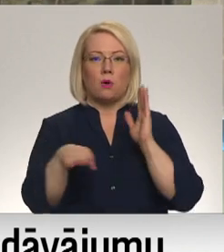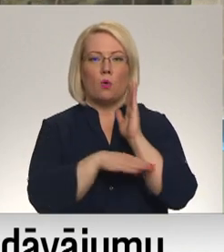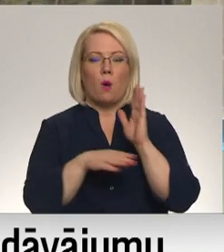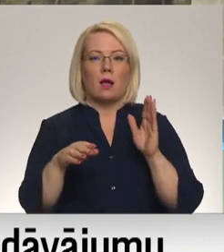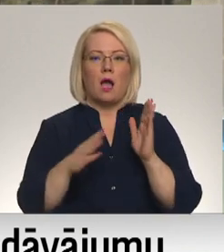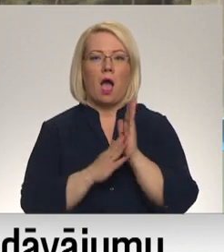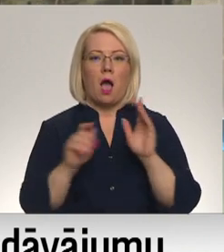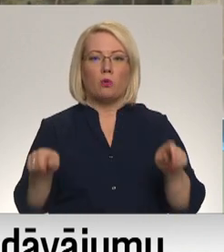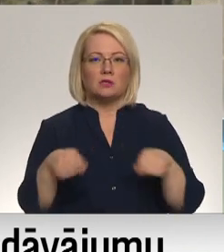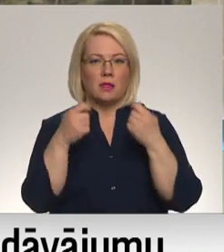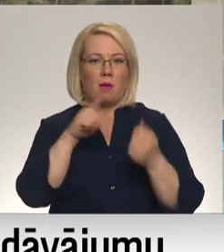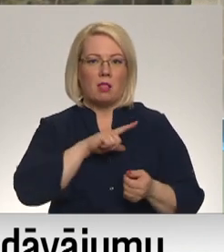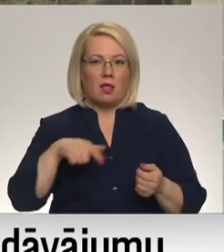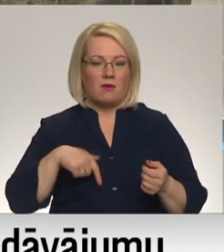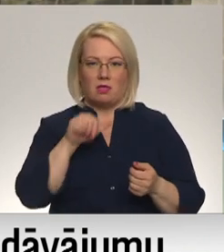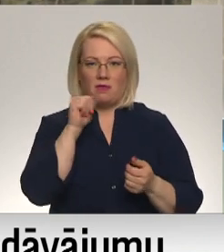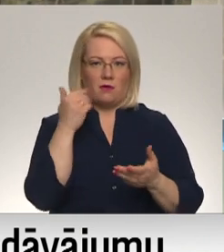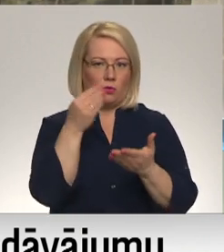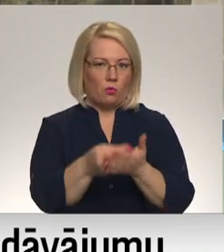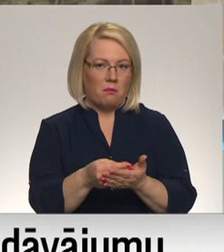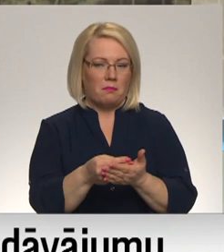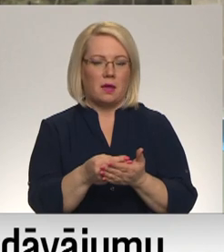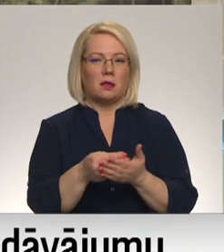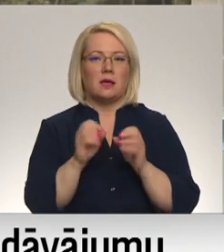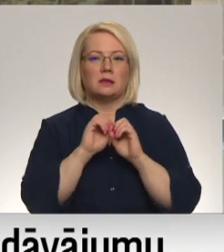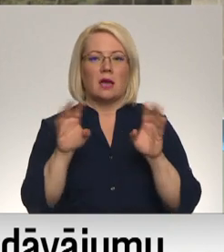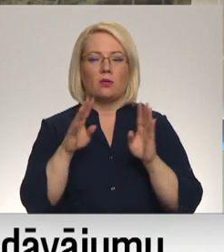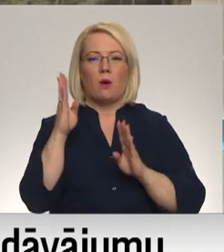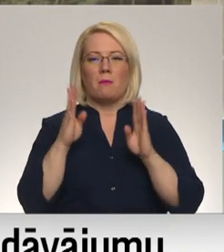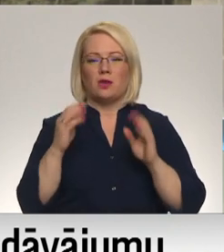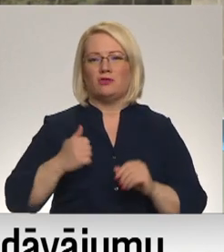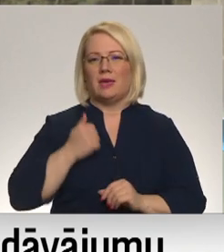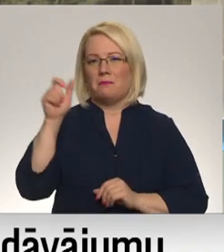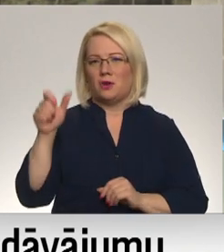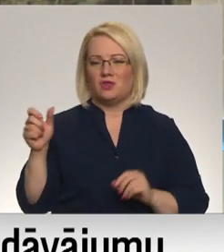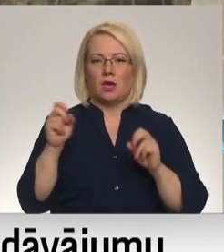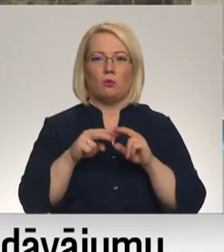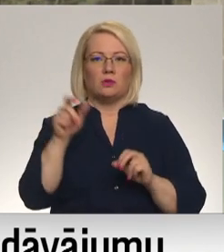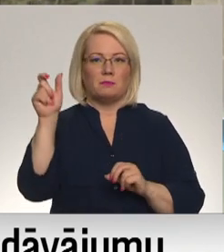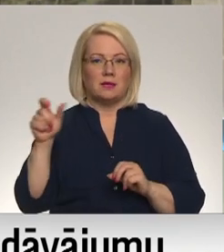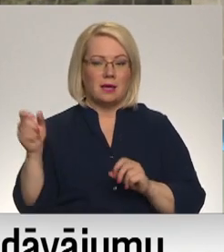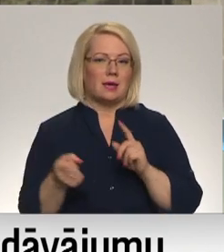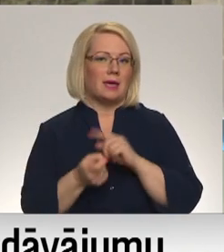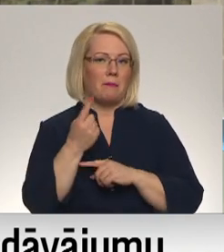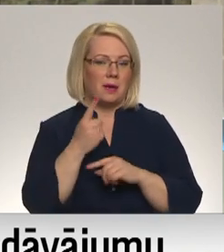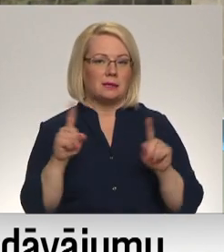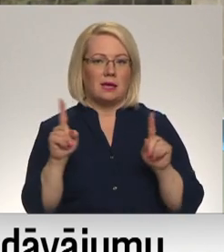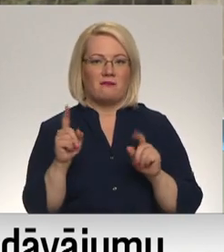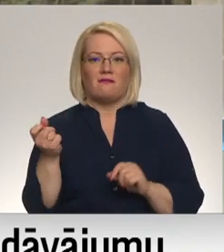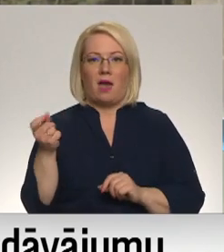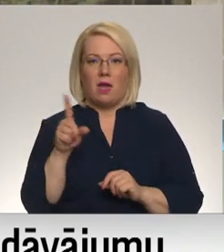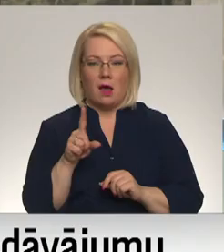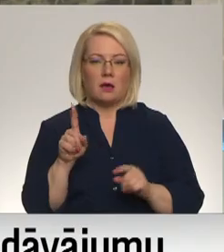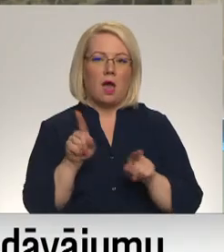kokaudzētavām Latvijā tie nav nopērkami. Kā skaidro meža īpašnieku un speciālisti, iemesli tam var būt vairāki,